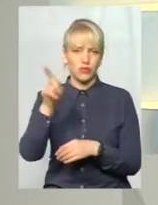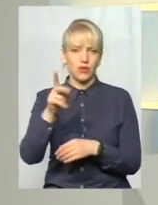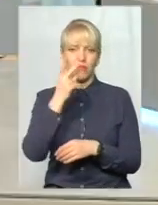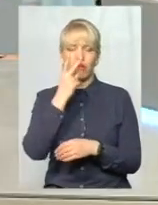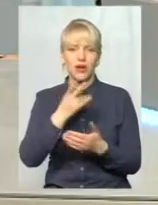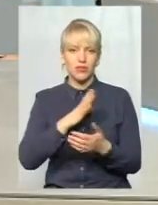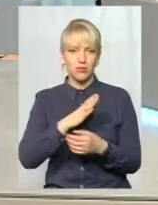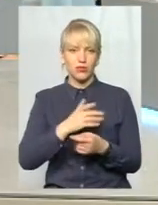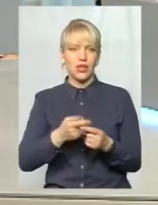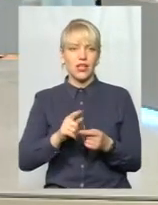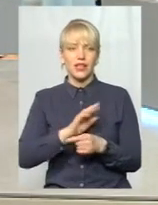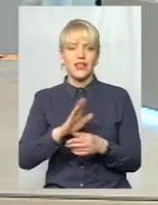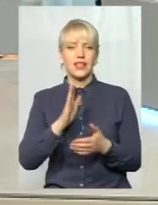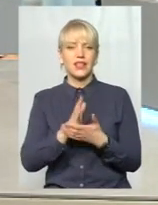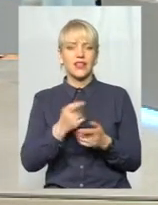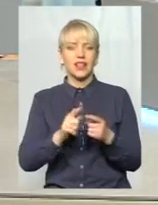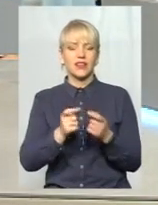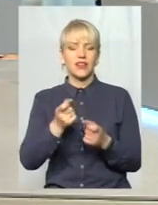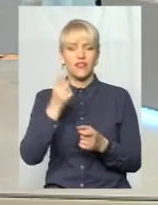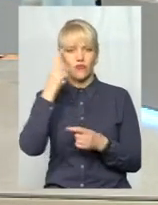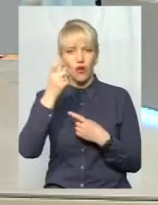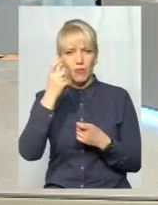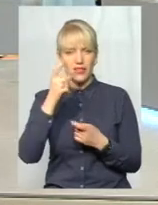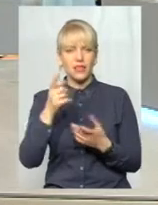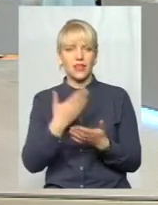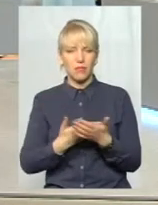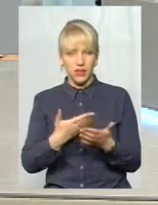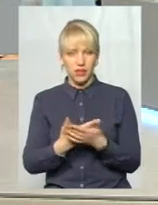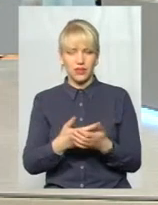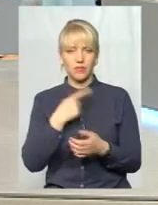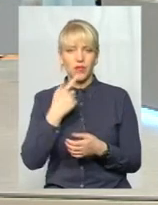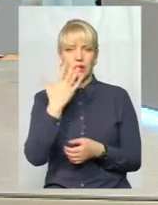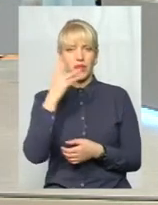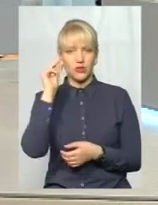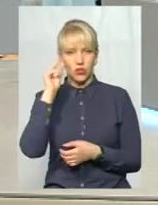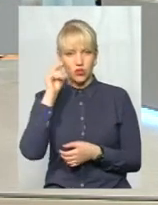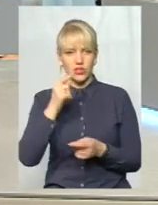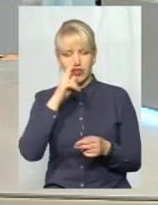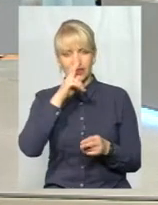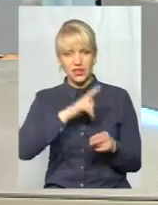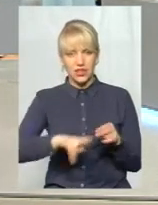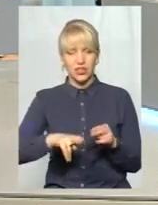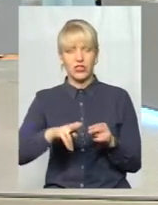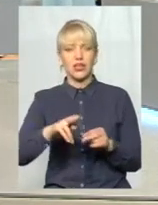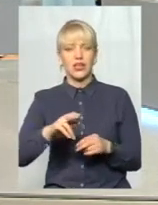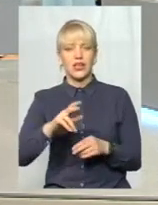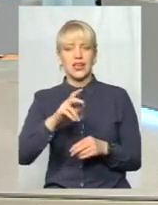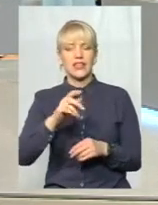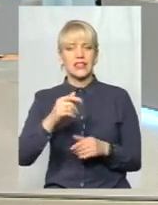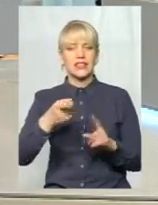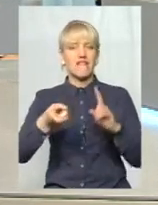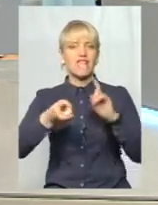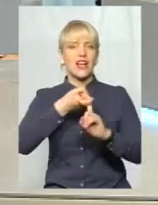не виявляється тою інформацією, яка була. Тобто 5-го з ним, наприклад, беремо образно, 5-го числа з ним зникла там, чи 6-го зникла зв'язок, а кажуть,